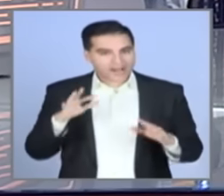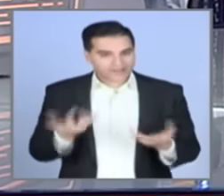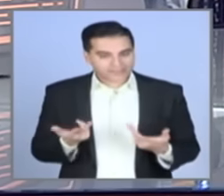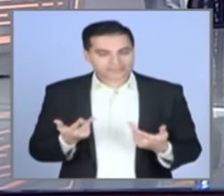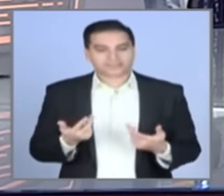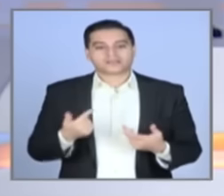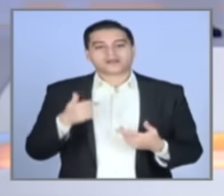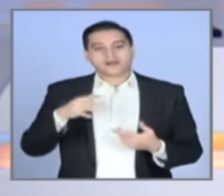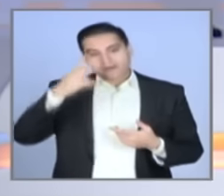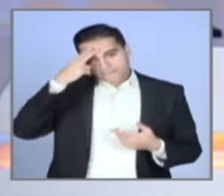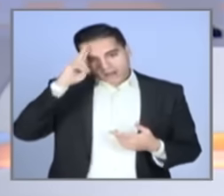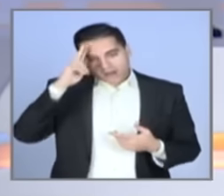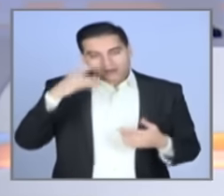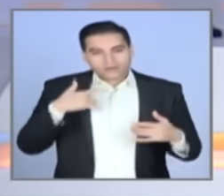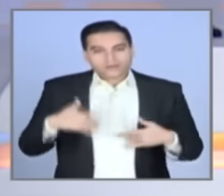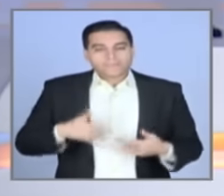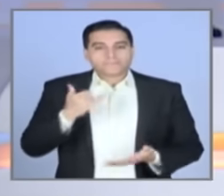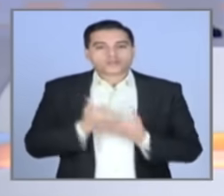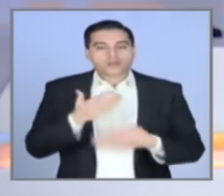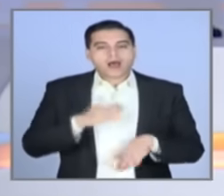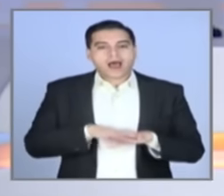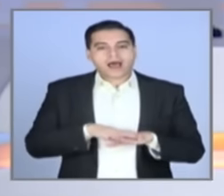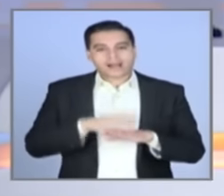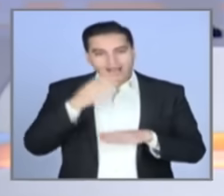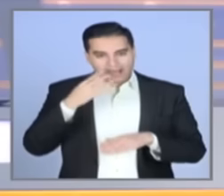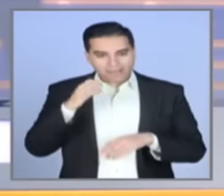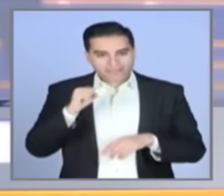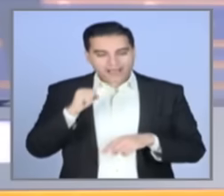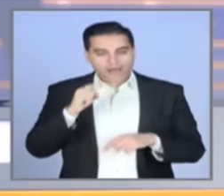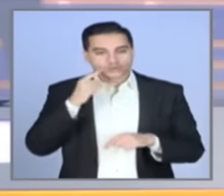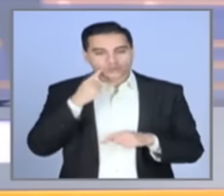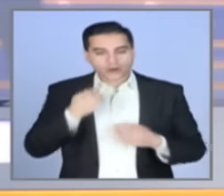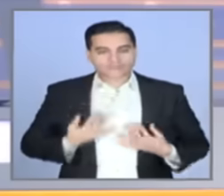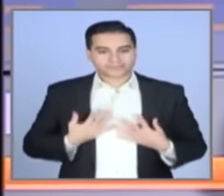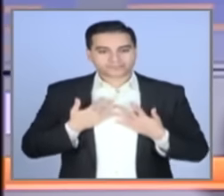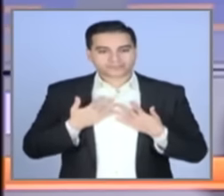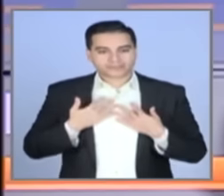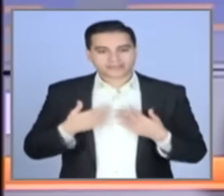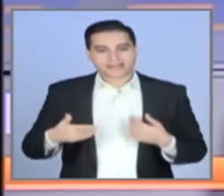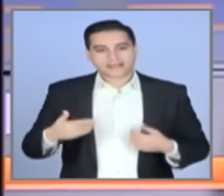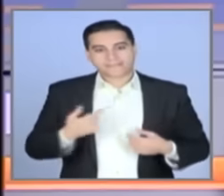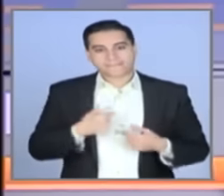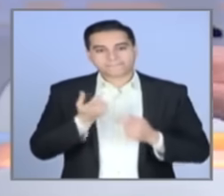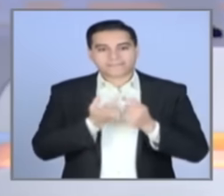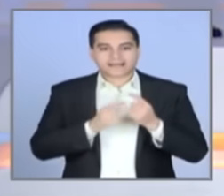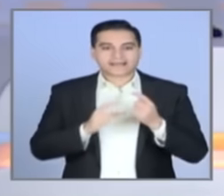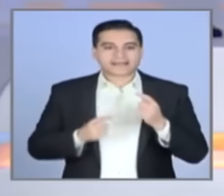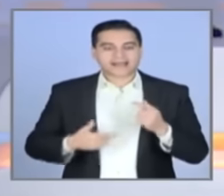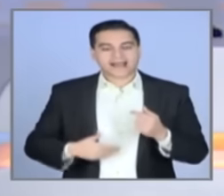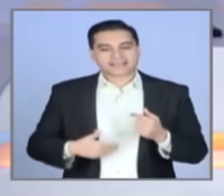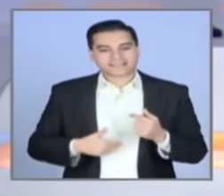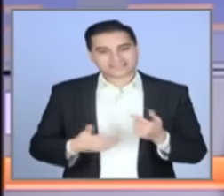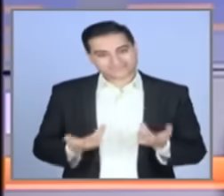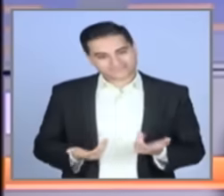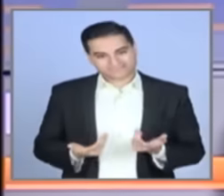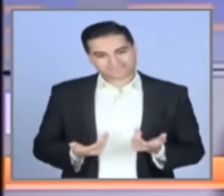تجاوبتش. ما هو العضو المسؤول عن إفراز الأنسولين في جسم الإنسان؟ البنكرياس. والله معروف.